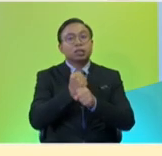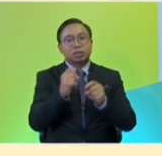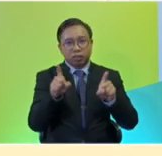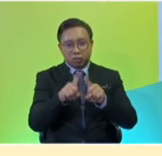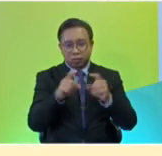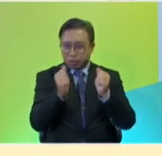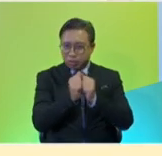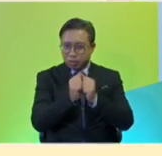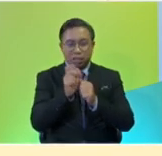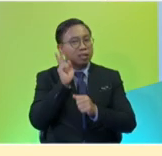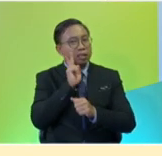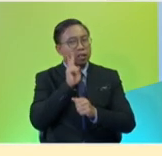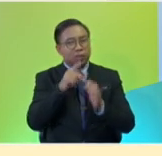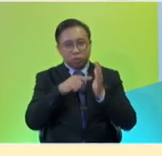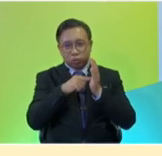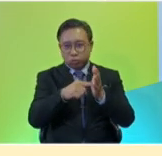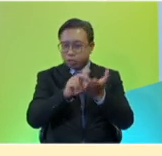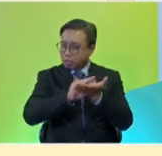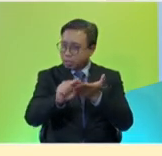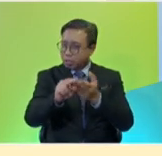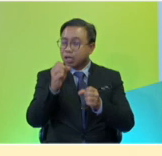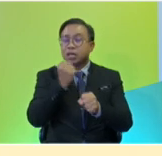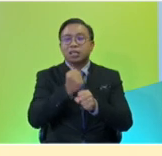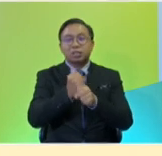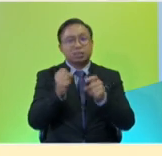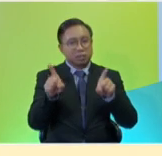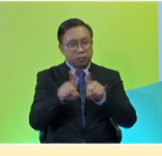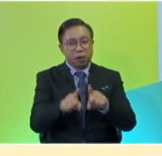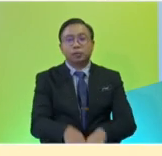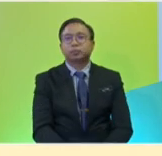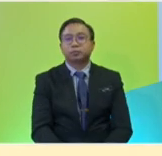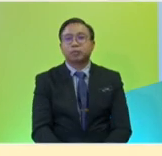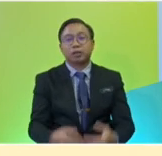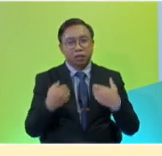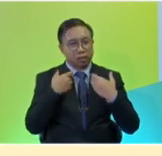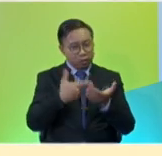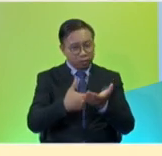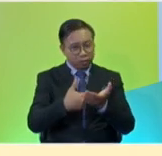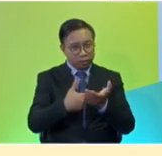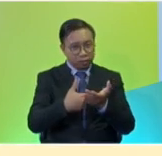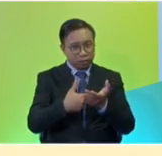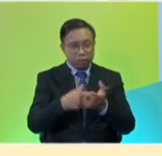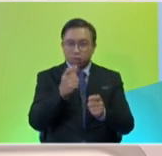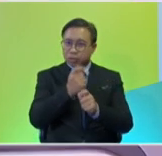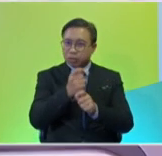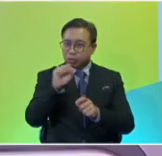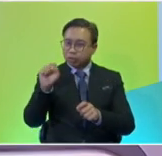ini menunjukkan nilai kerjasama betul ada lagi cara seterusnya